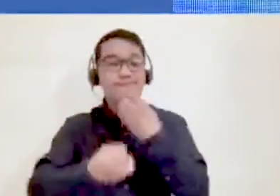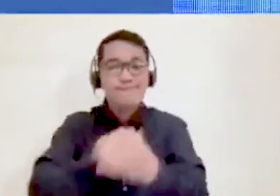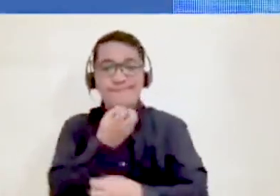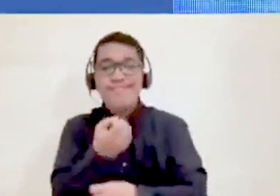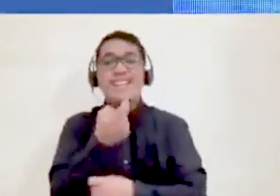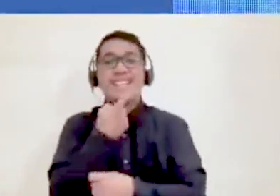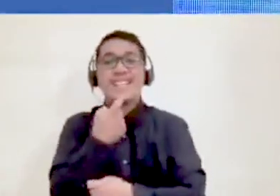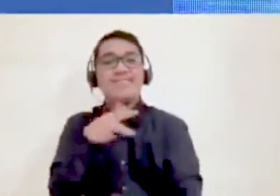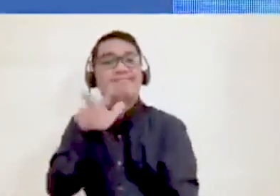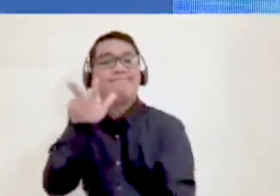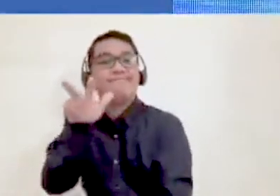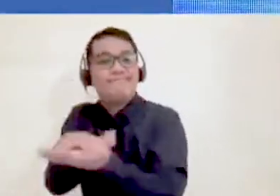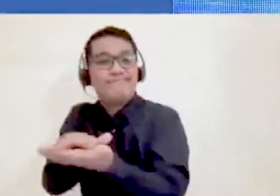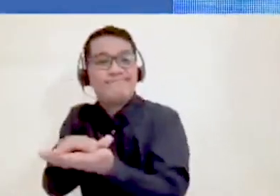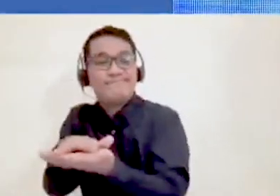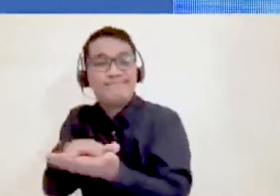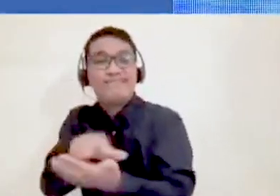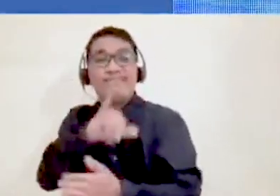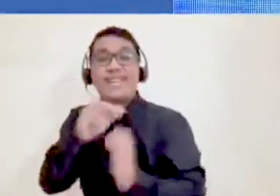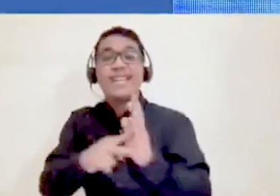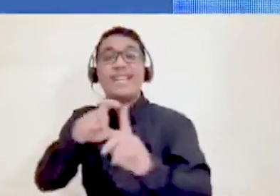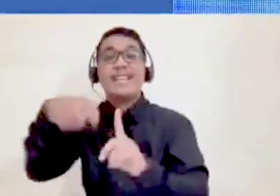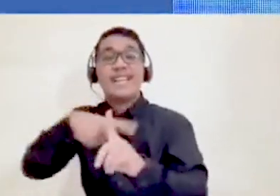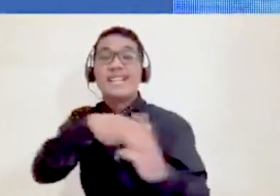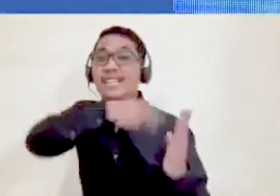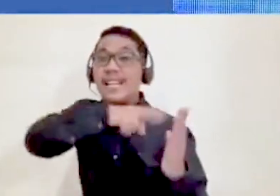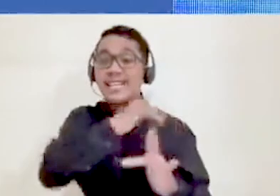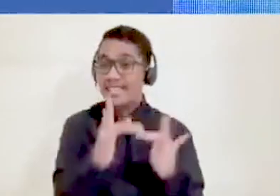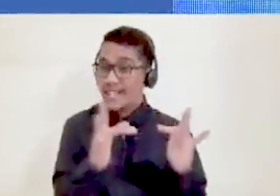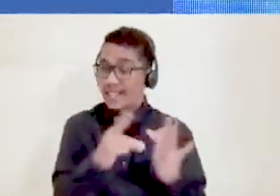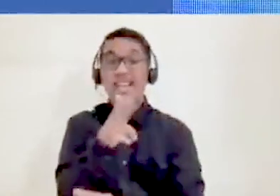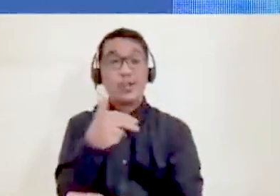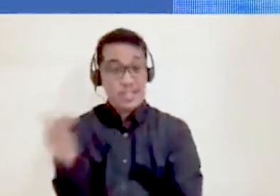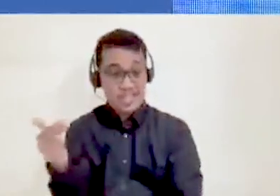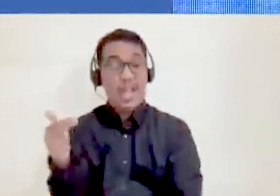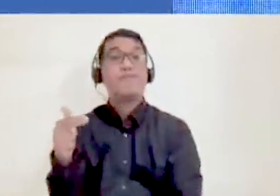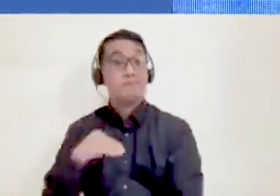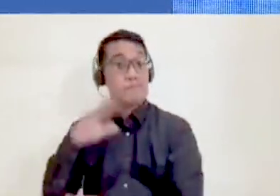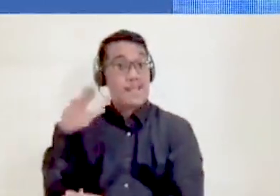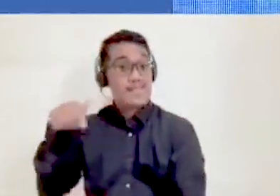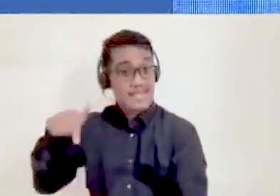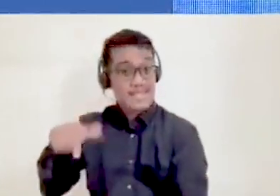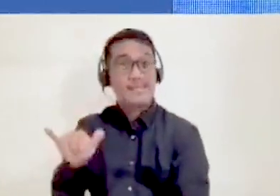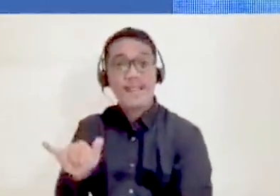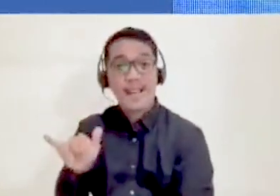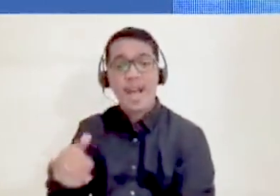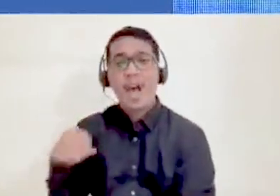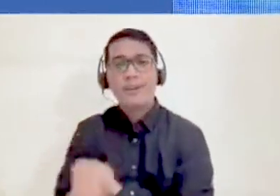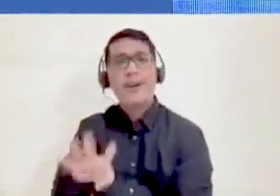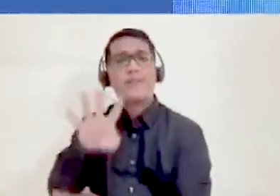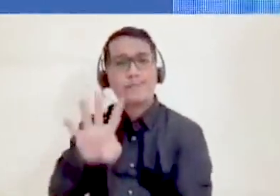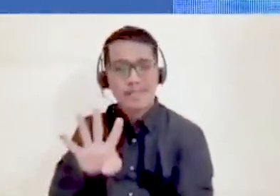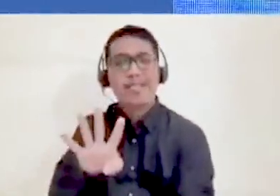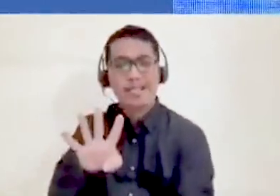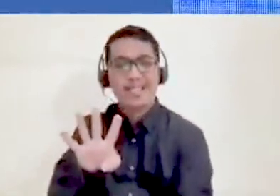peluncuran indeks literasi digital indonesia pada pagi hari ini ada empat hal utama